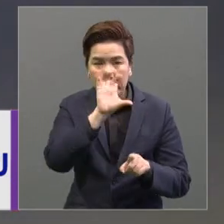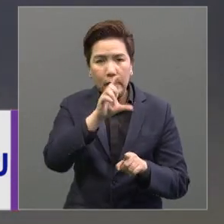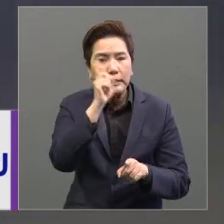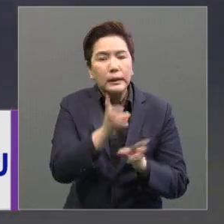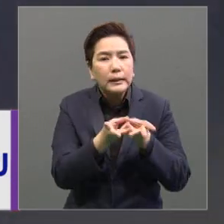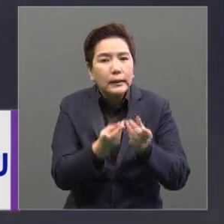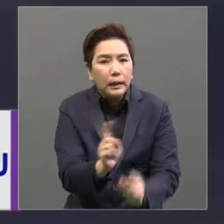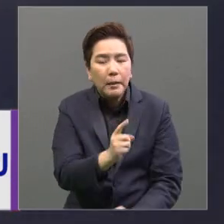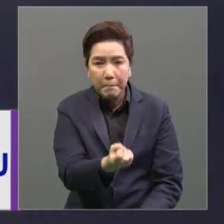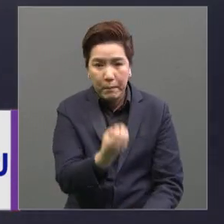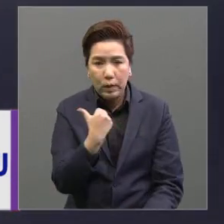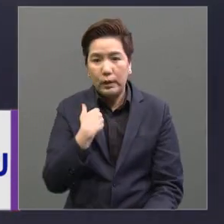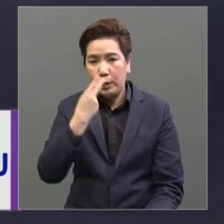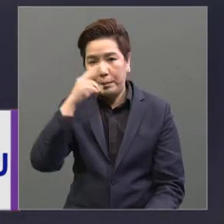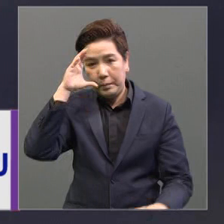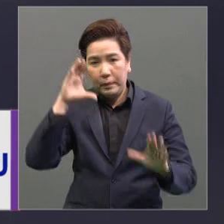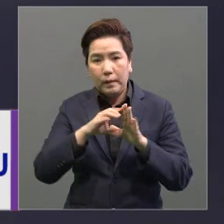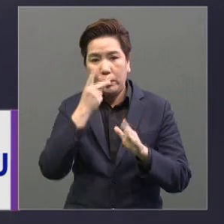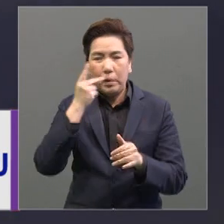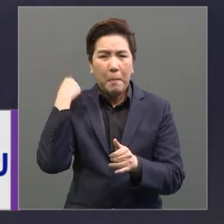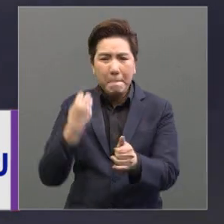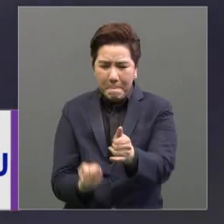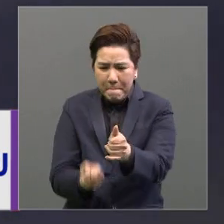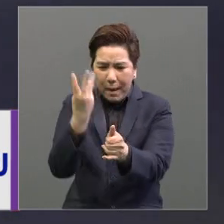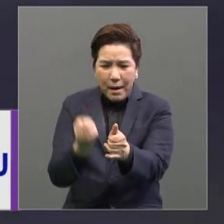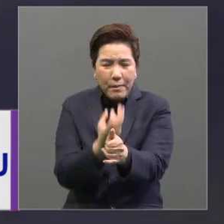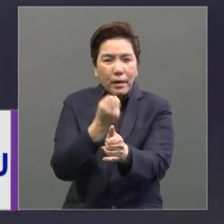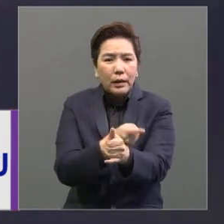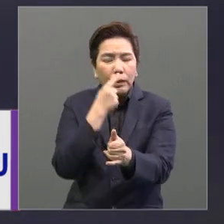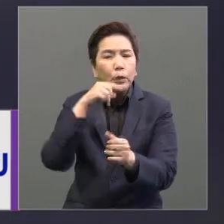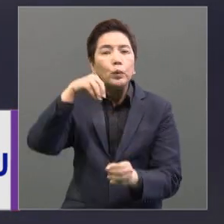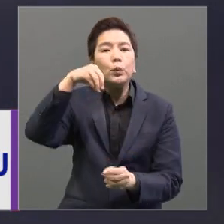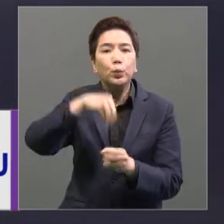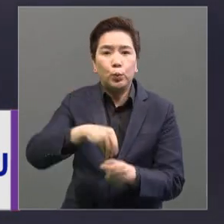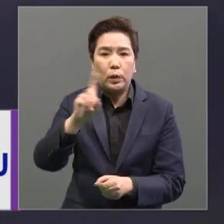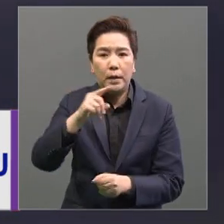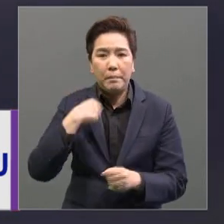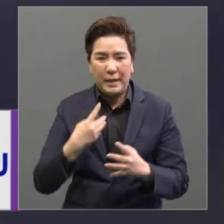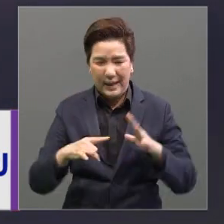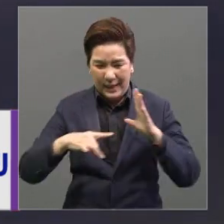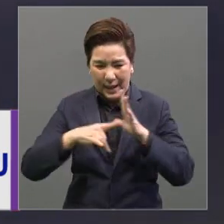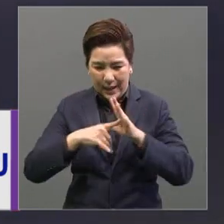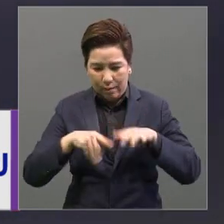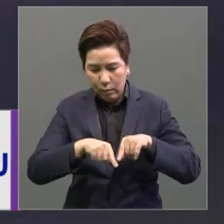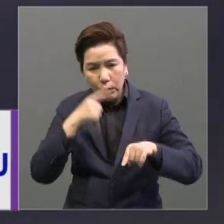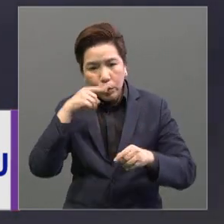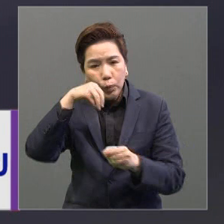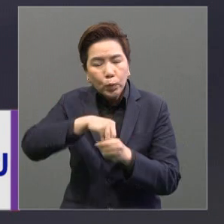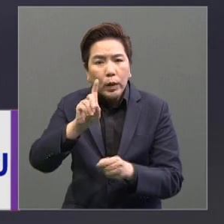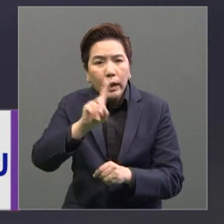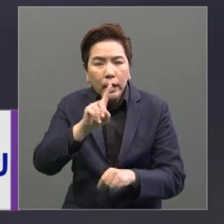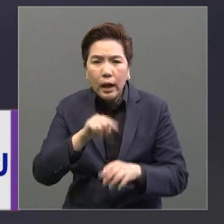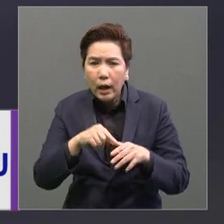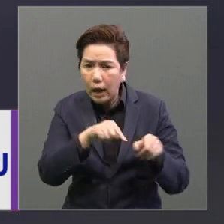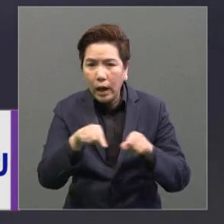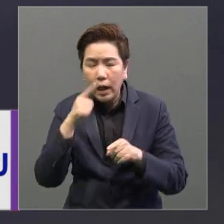งยังไงบ้างเนี่ยที่เราเห็นเนี่ยถ่ายข้างหลังมันเป็นสวนเนี่ยนะตกลงถ่ายที่ไหนเนี่ยมีรั้วลวดหนามเนี่ยถ่ายช่วงไหน